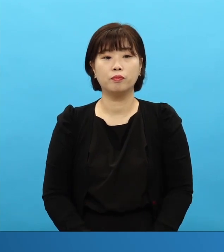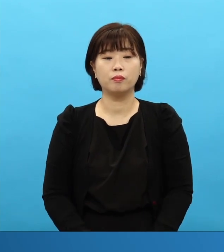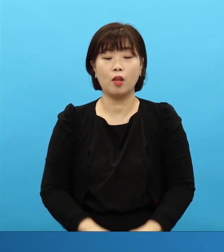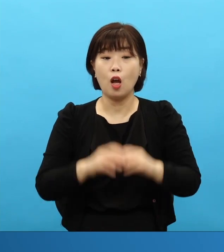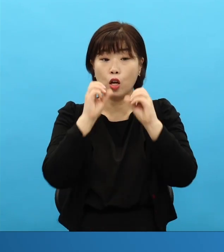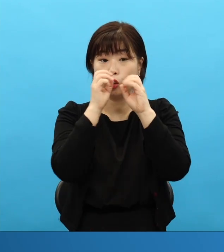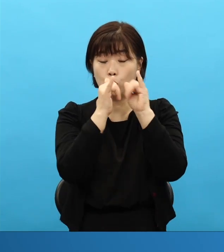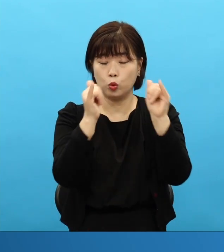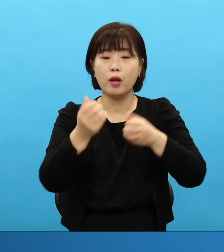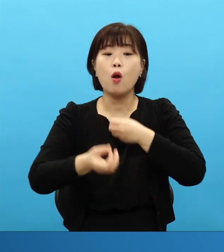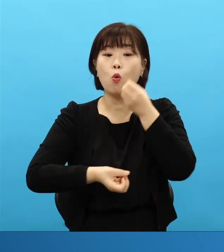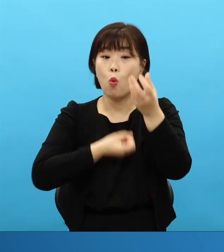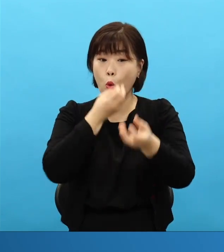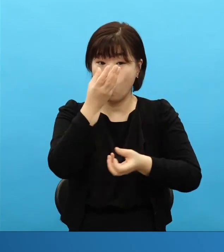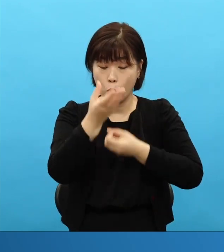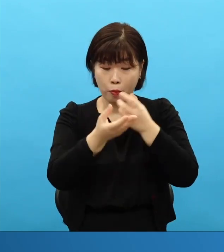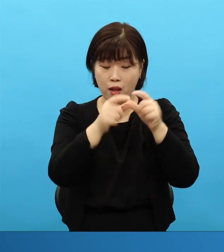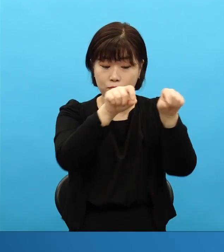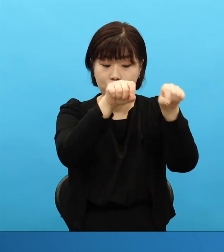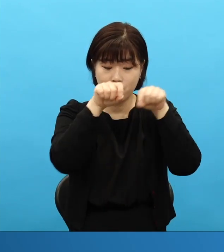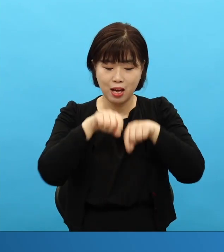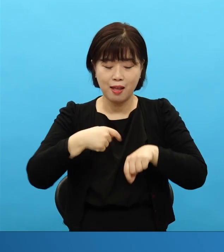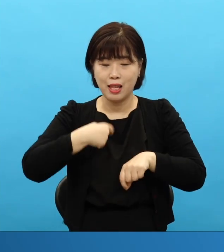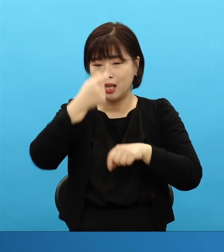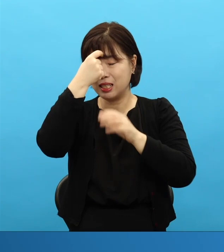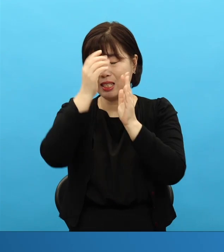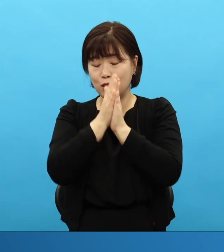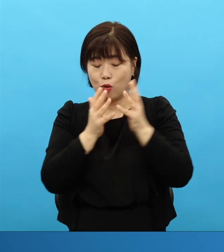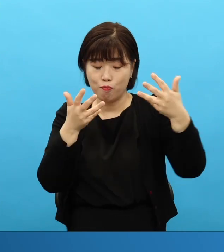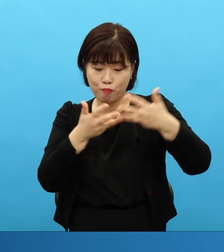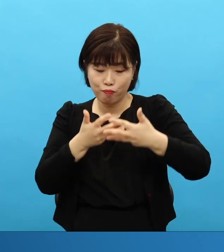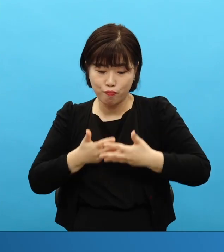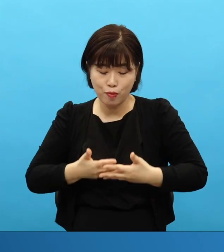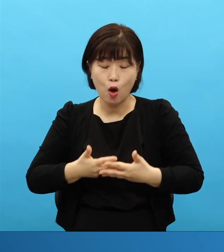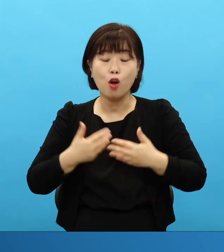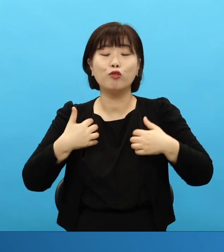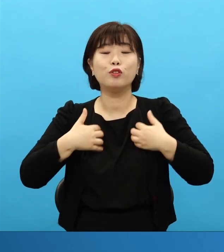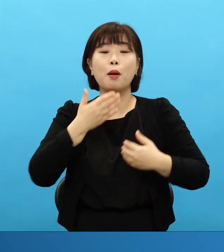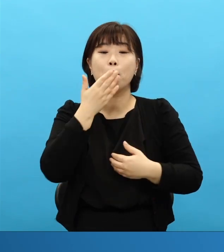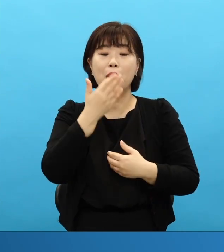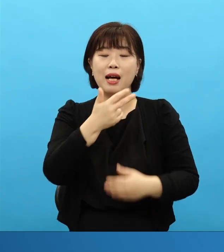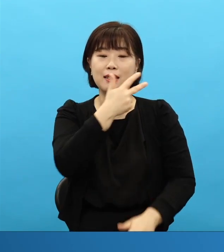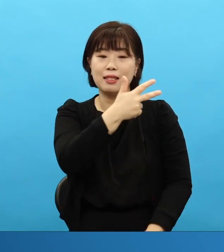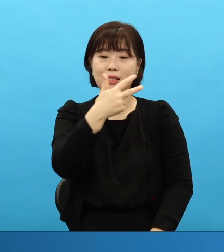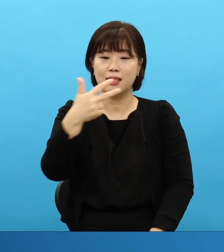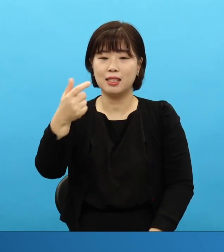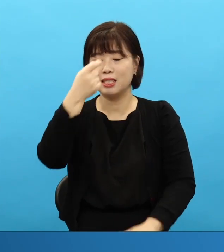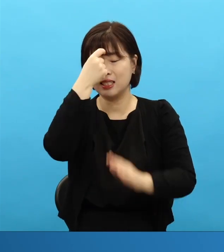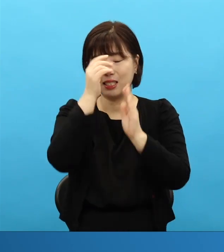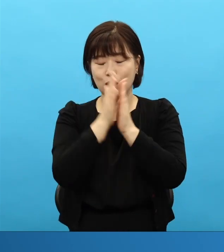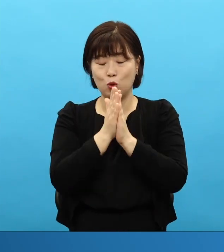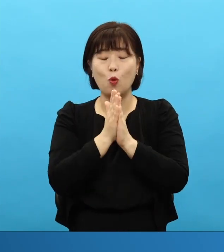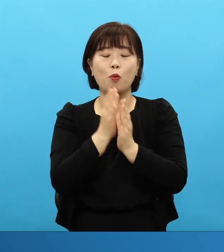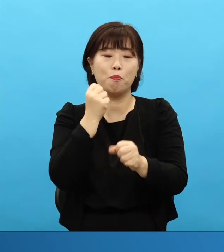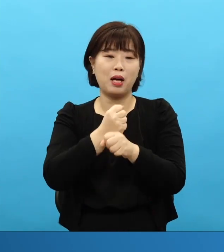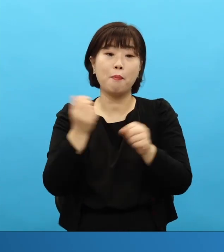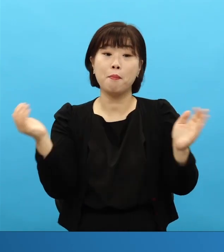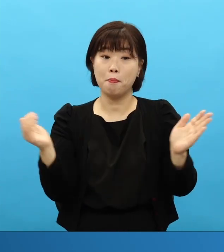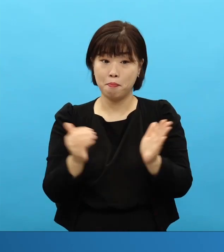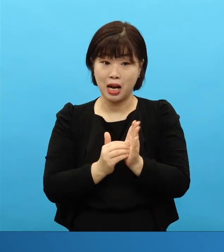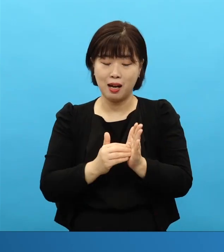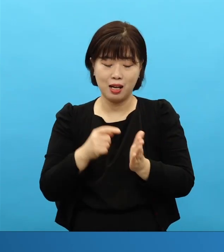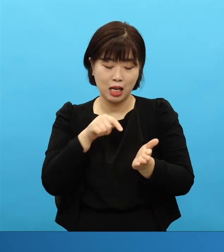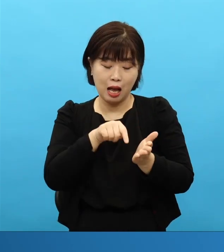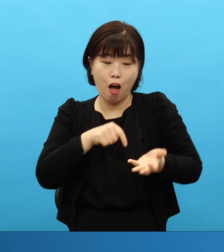전도자의 고백을 나의 기도로 누리는 777 기도가 출간되었습니다. 내 손에 777 기도문을